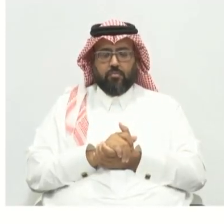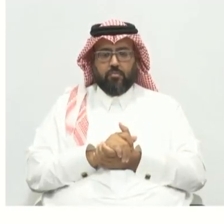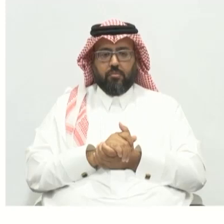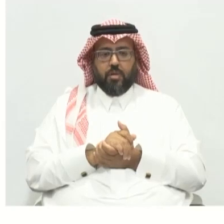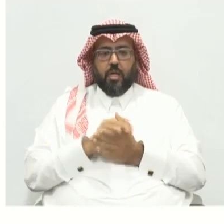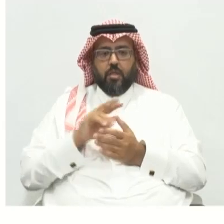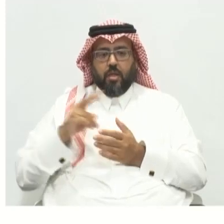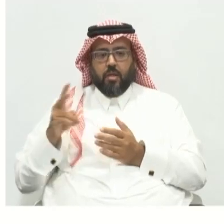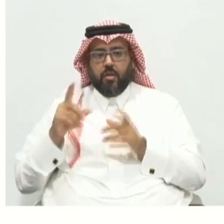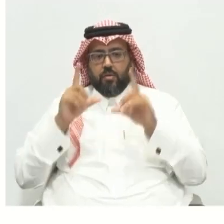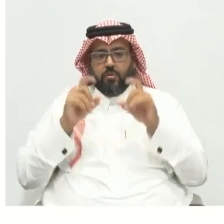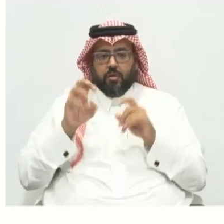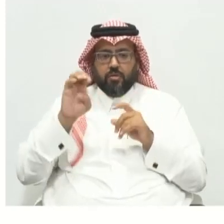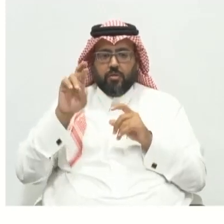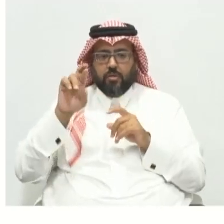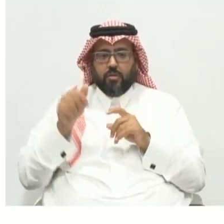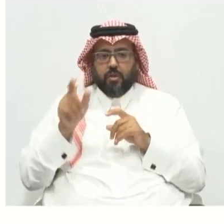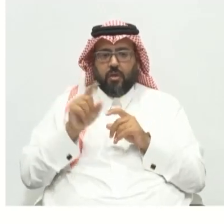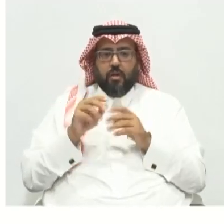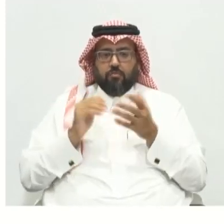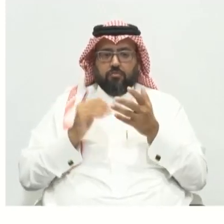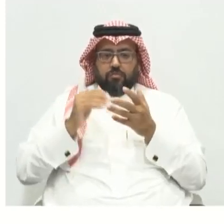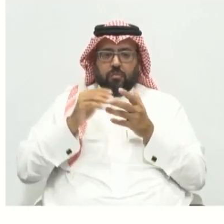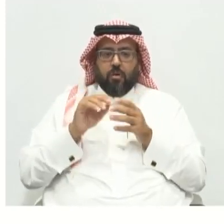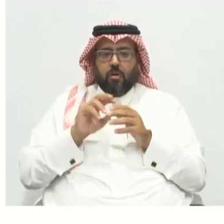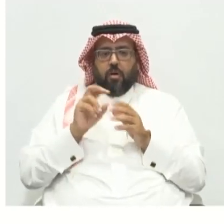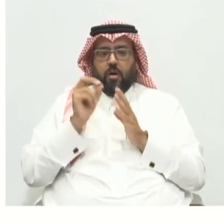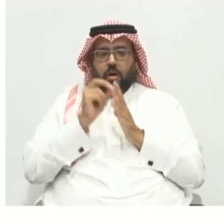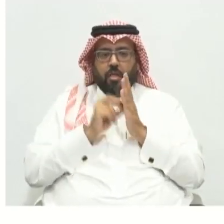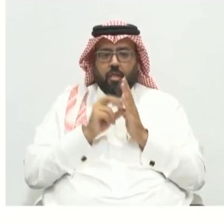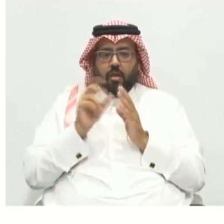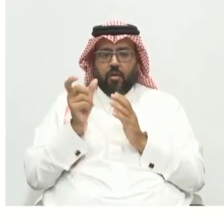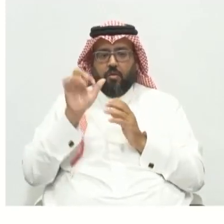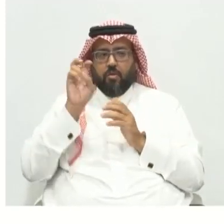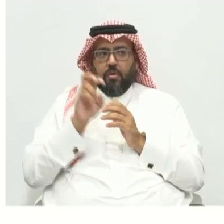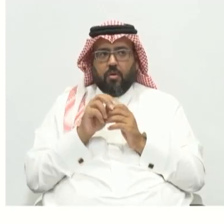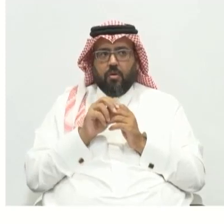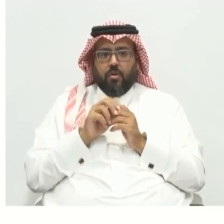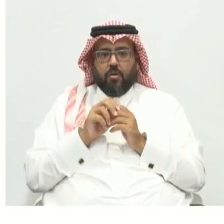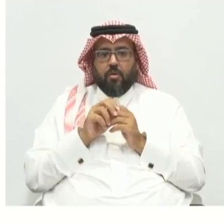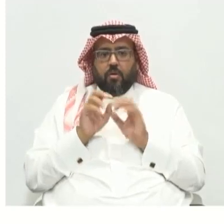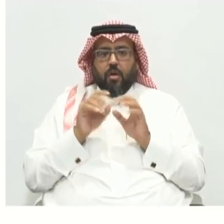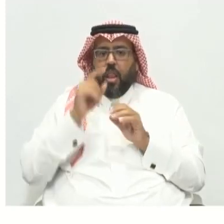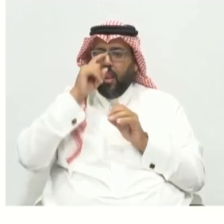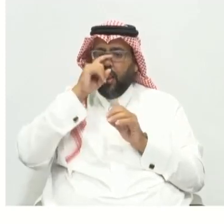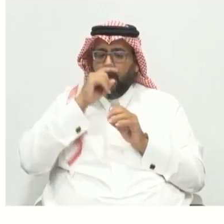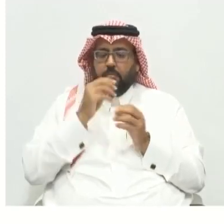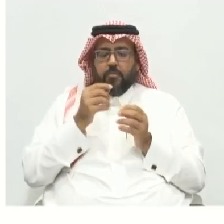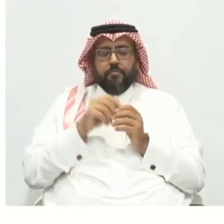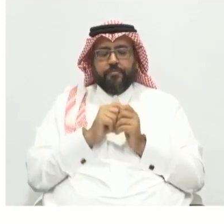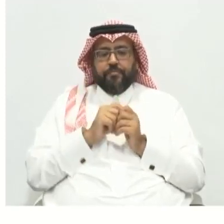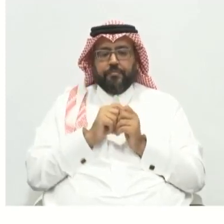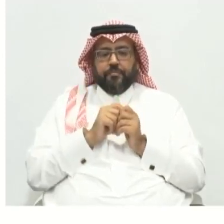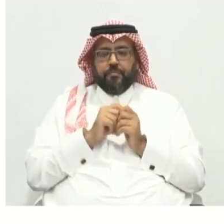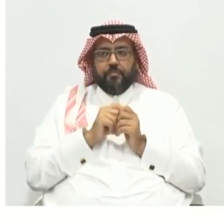تتعدد صور الجزاء المترتبه على مخالفه القاعده القانونيه الجزاء عنصر لازم لالزام